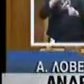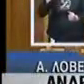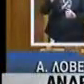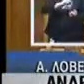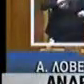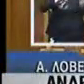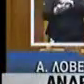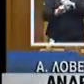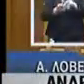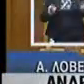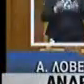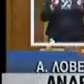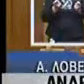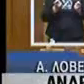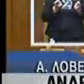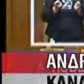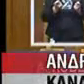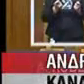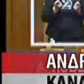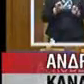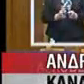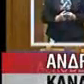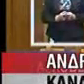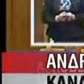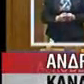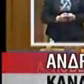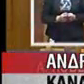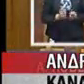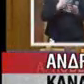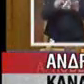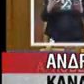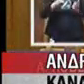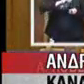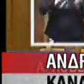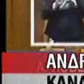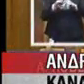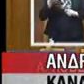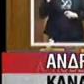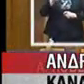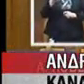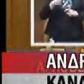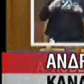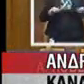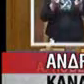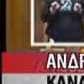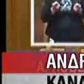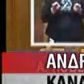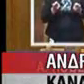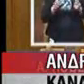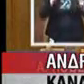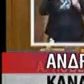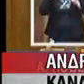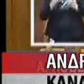ενώπιόν σας, κυρίες και κύριοι βουλευτές, τη μεγάλη διαθροτική αλλαγή του ασφαλιστικού, χωρίς να